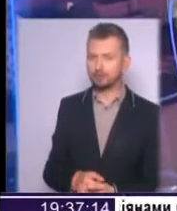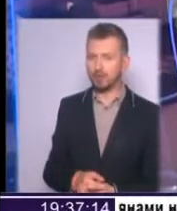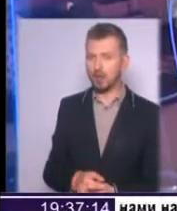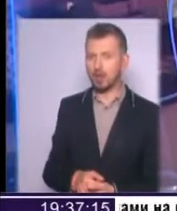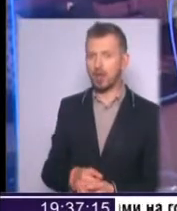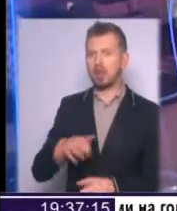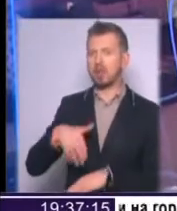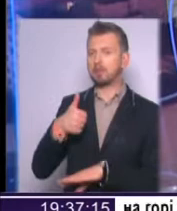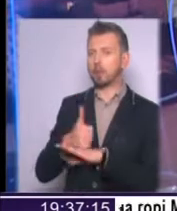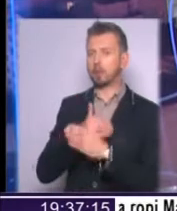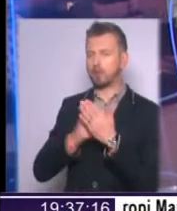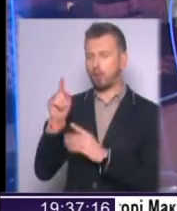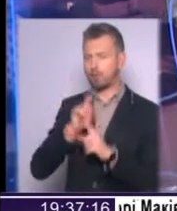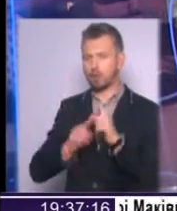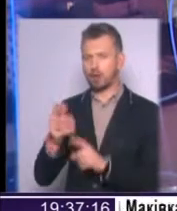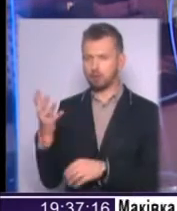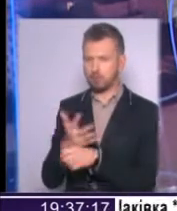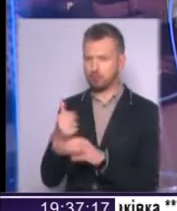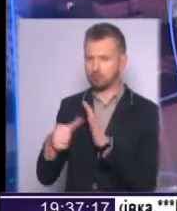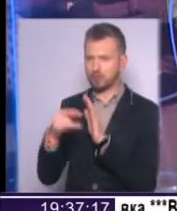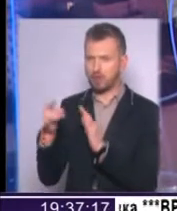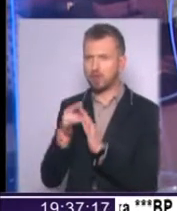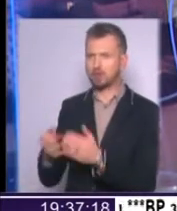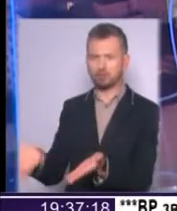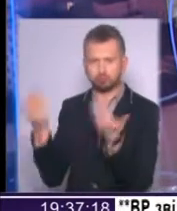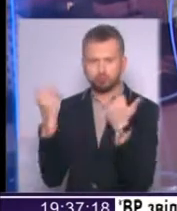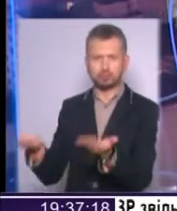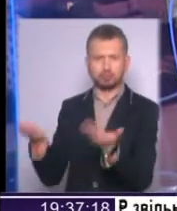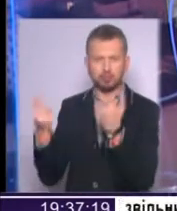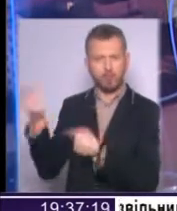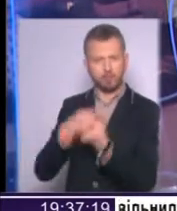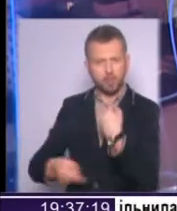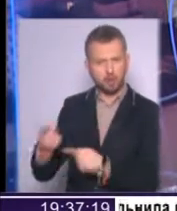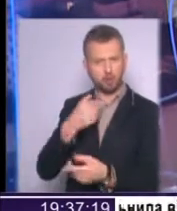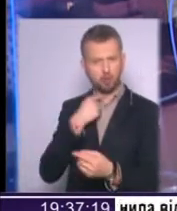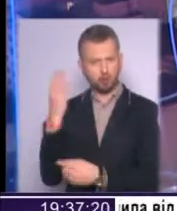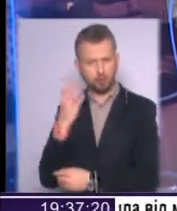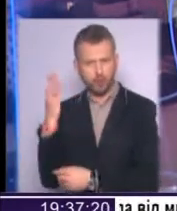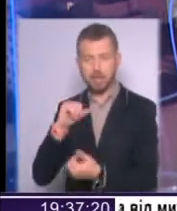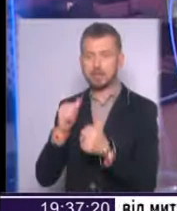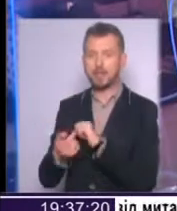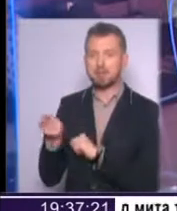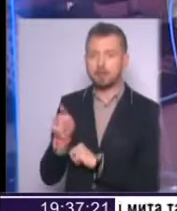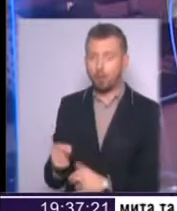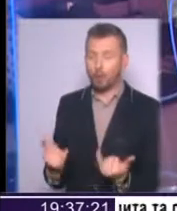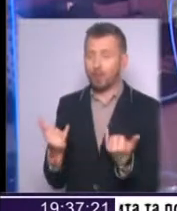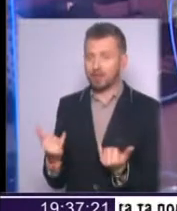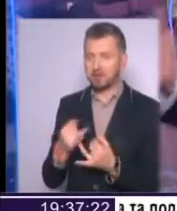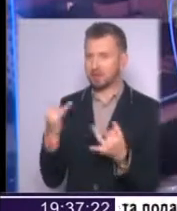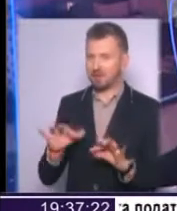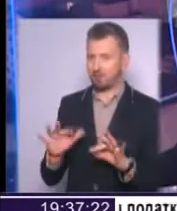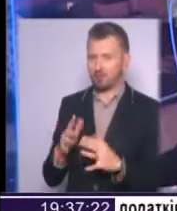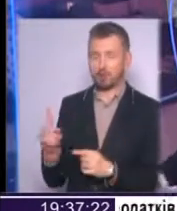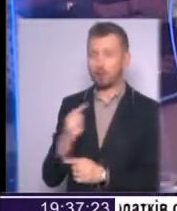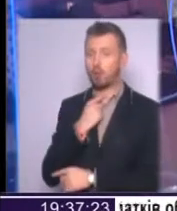Спікеру Верховної Ради по 5, по 6 разів треба заганяти депутатів до зали, щоб проголосувати. Замість того, отепер, знаєте, цікавий момент,